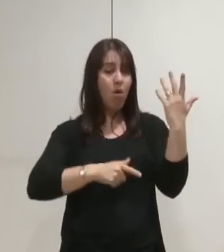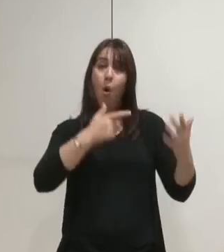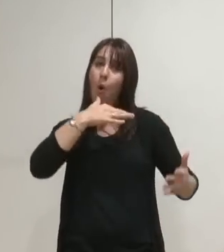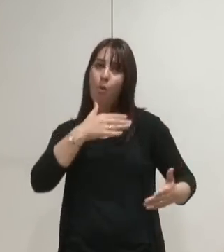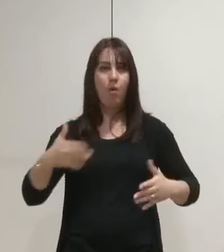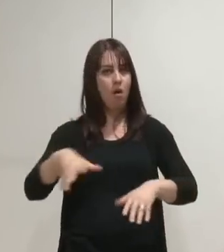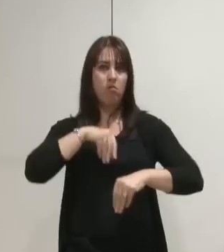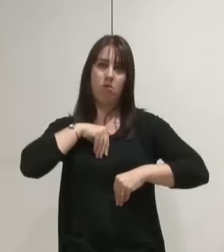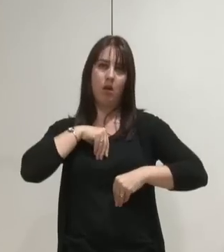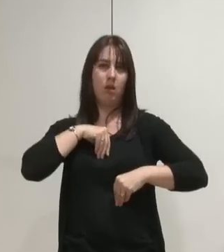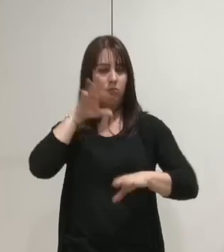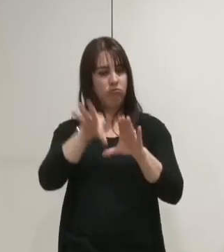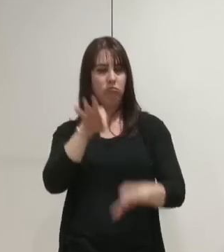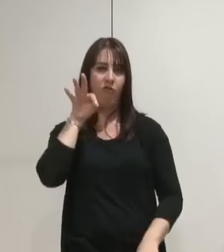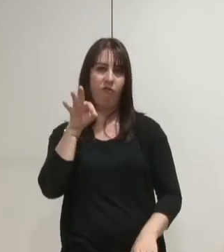ce